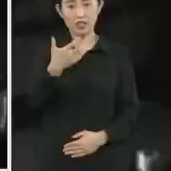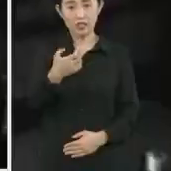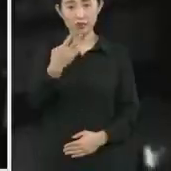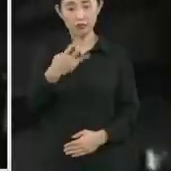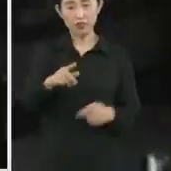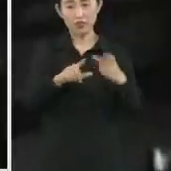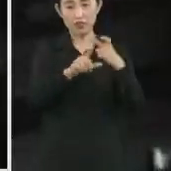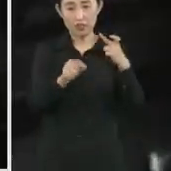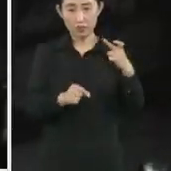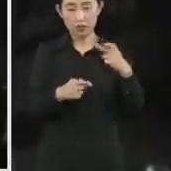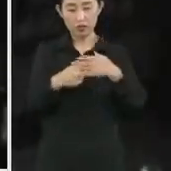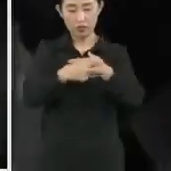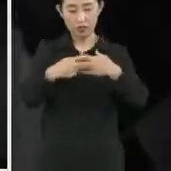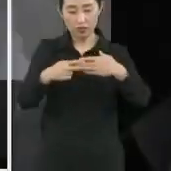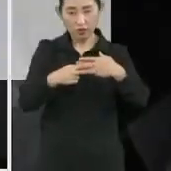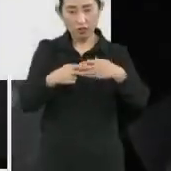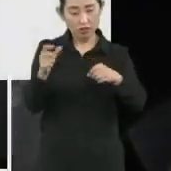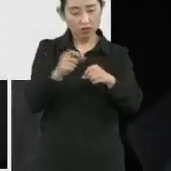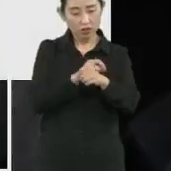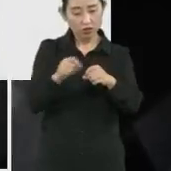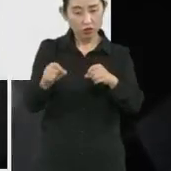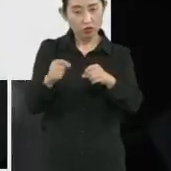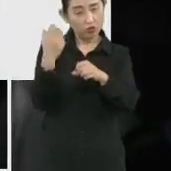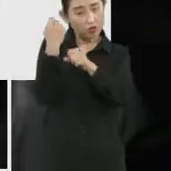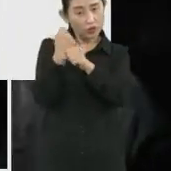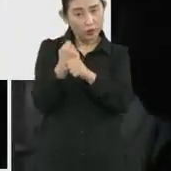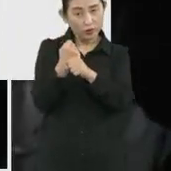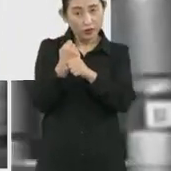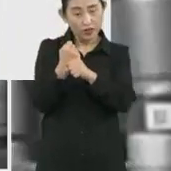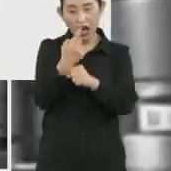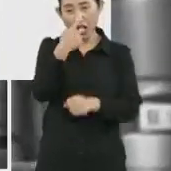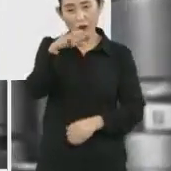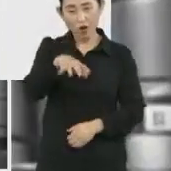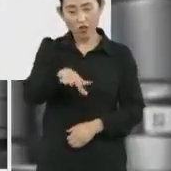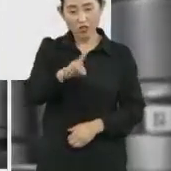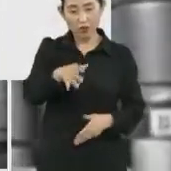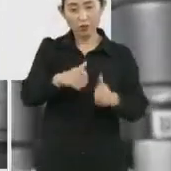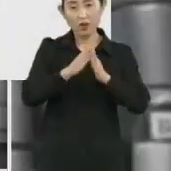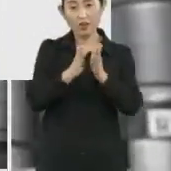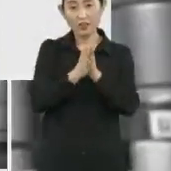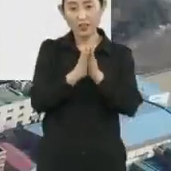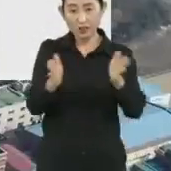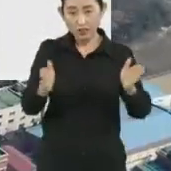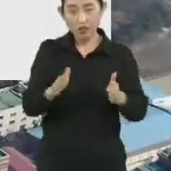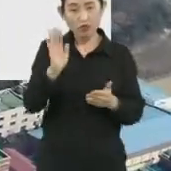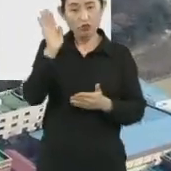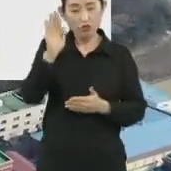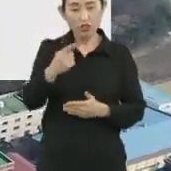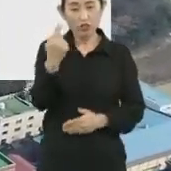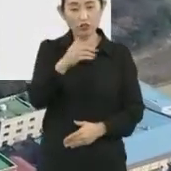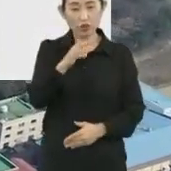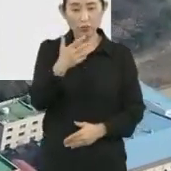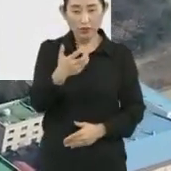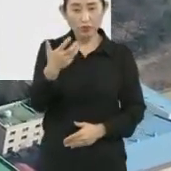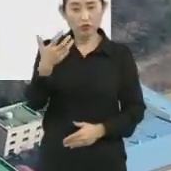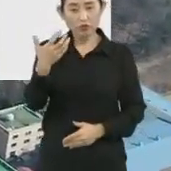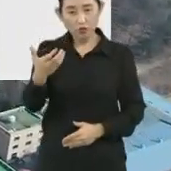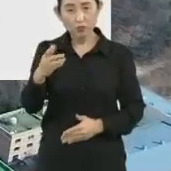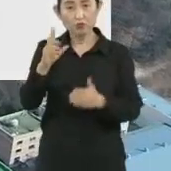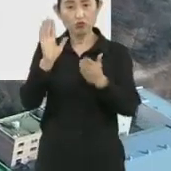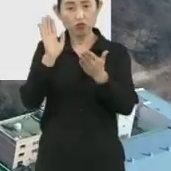1973년 12월 대덕연구학원도시 조성으로 출발한 대덕연구개발특구. 이후 80년대,